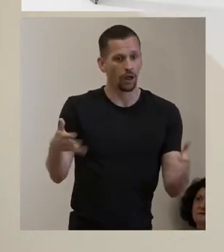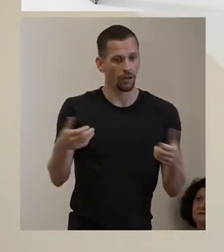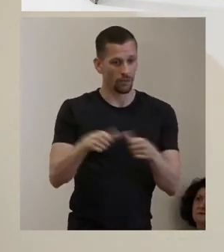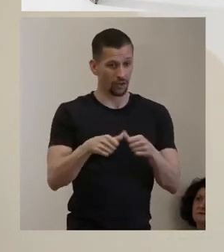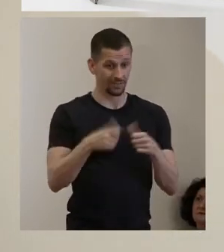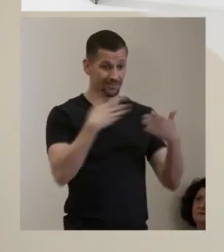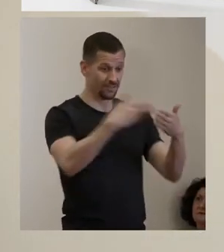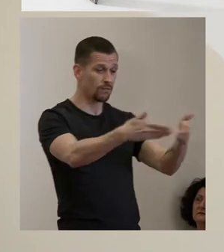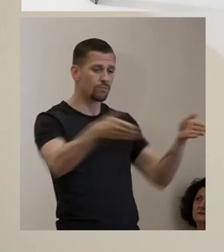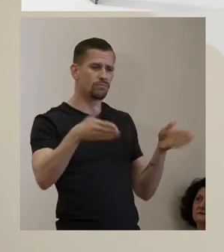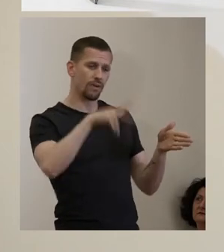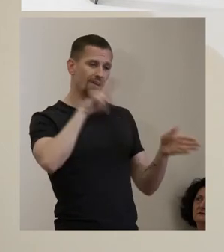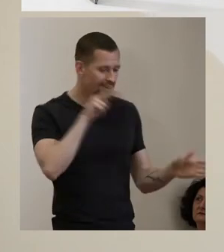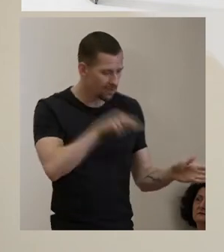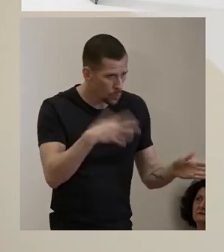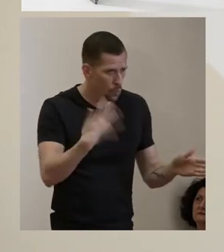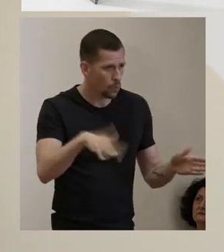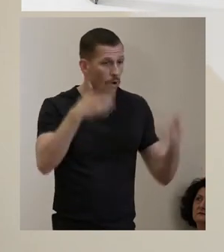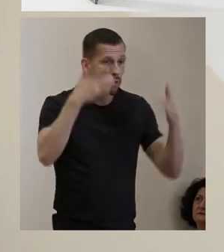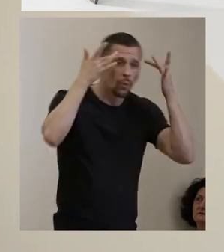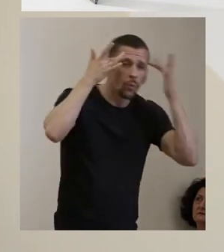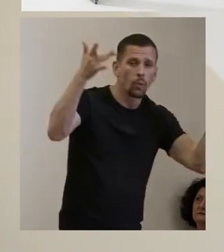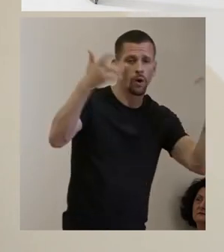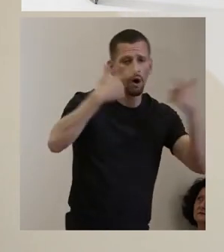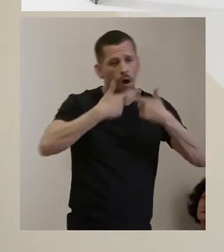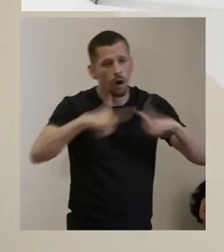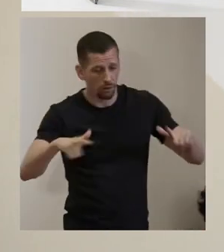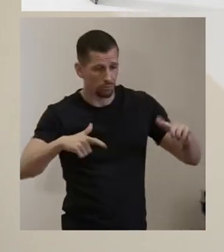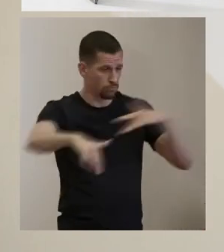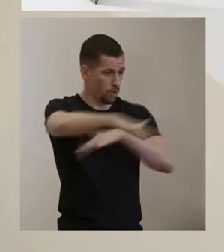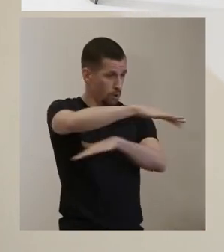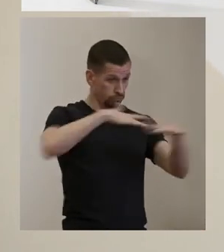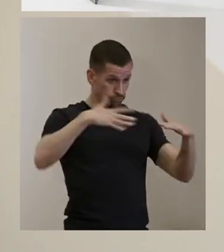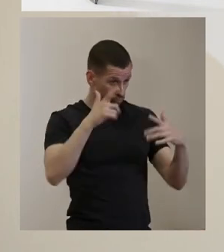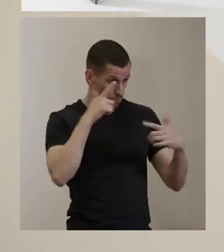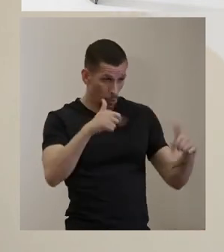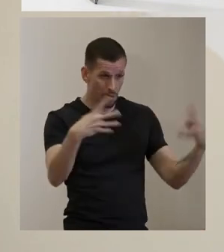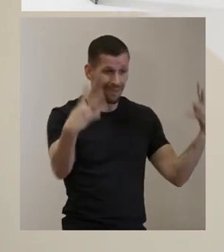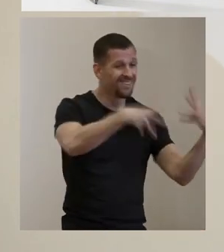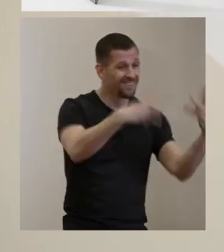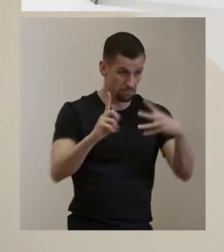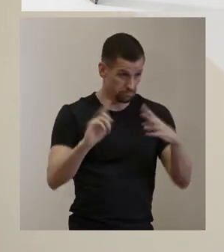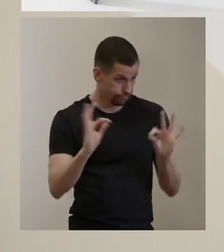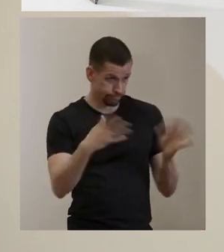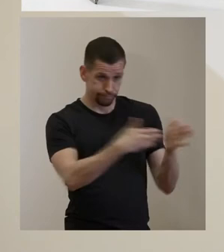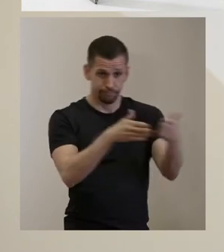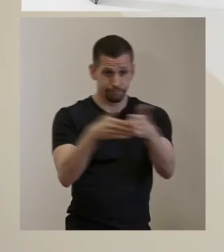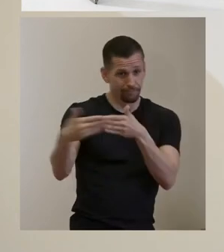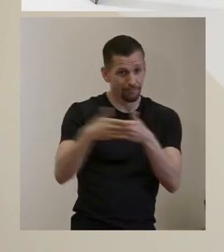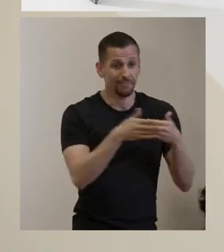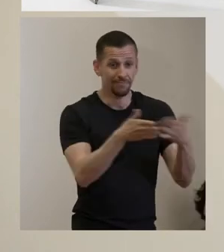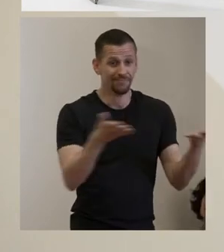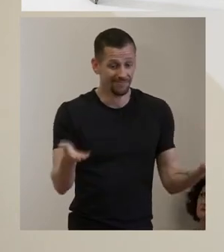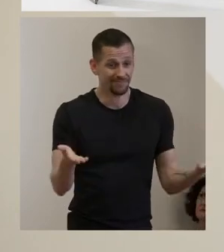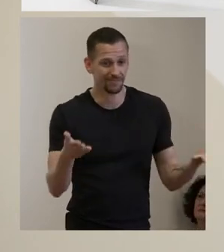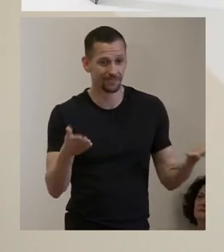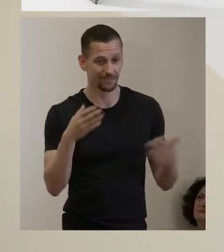dans la puante promiscuité de ces cales. De cette expérience sociale extrême, tous savaient que de leur alimentation dépendait leur